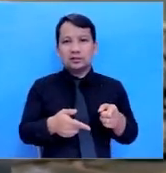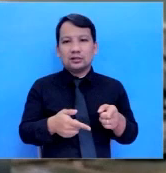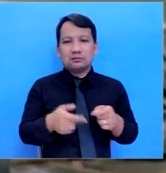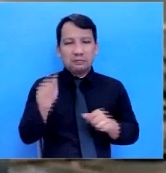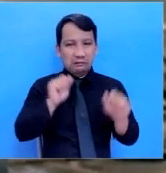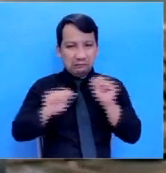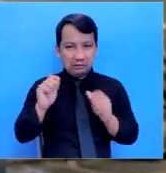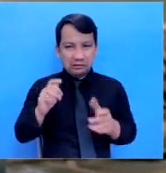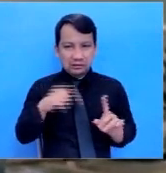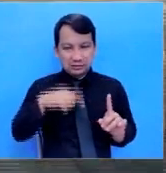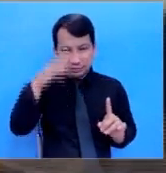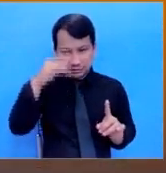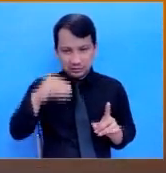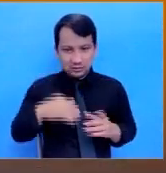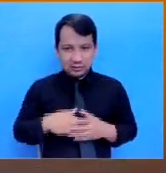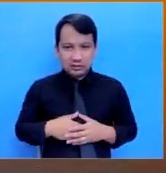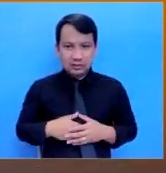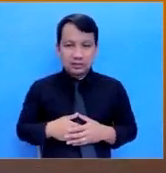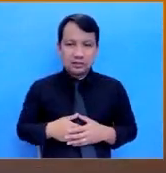lalaki.